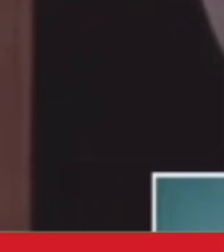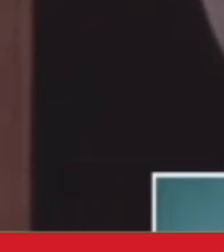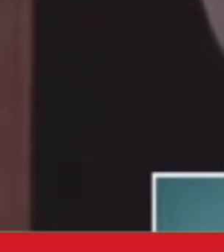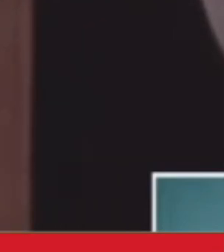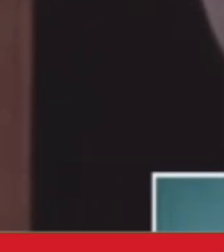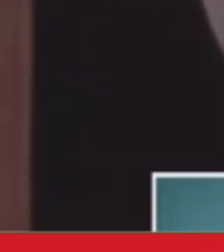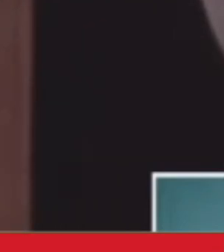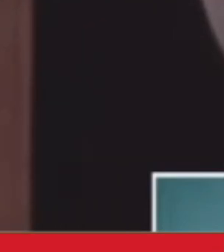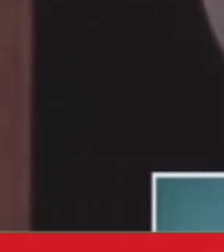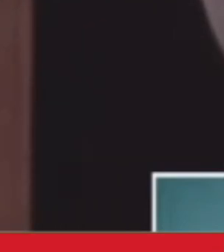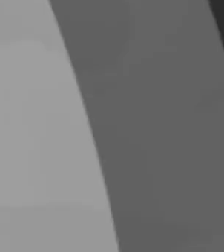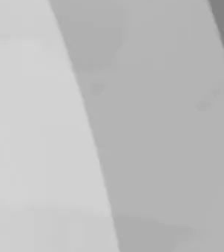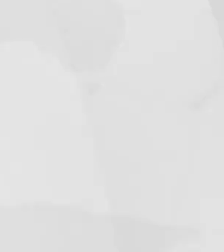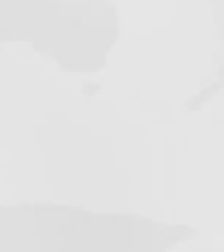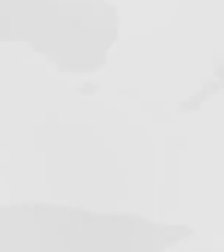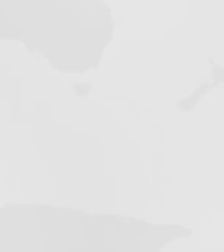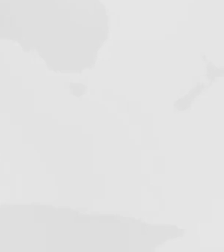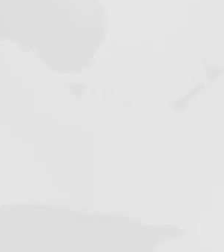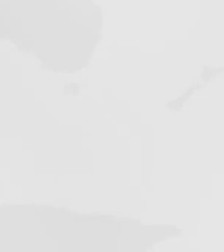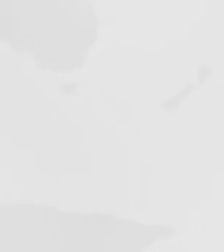එක බොහොම පැහැදිලිවම කියන්න කැමතියි.